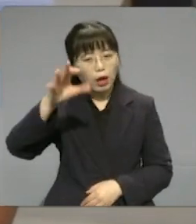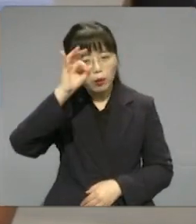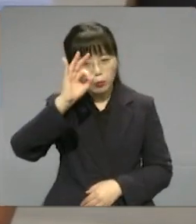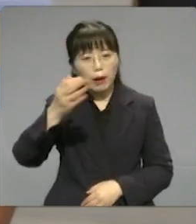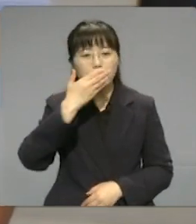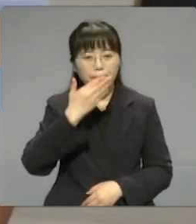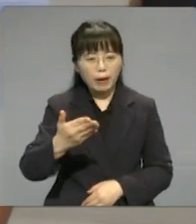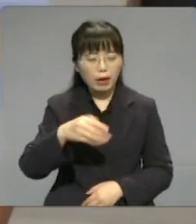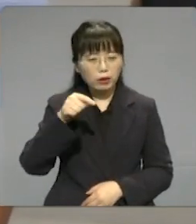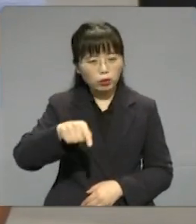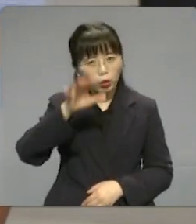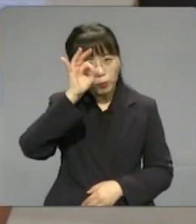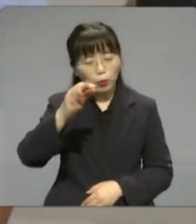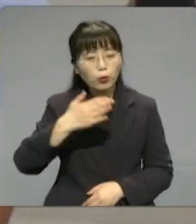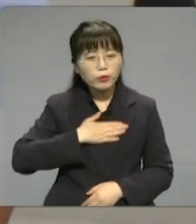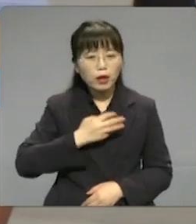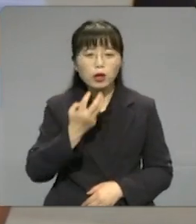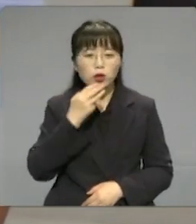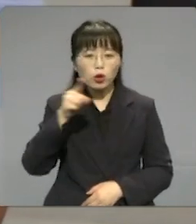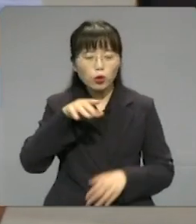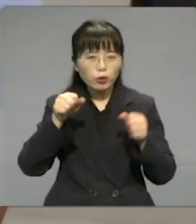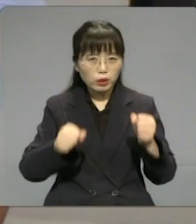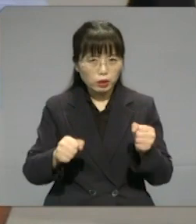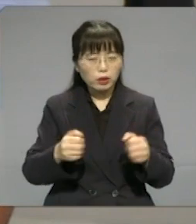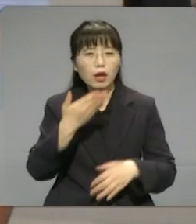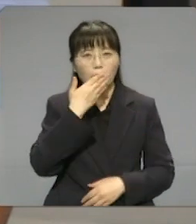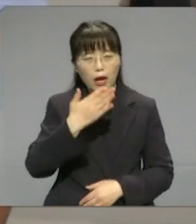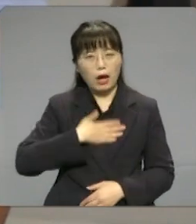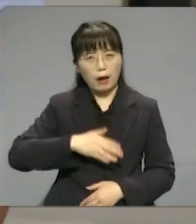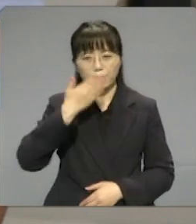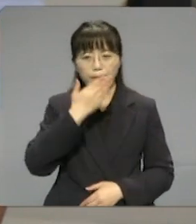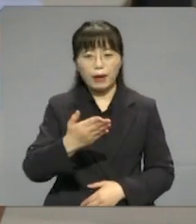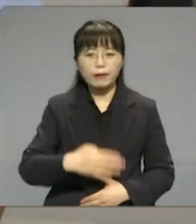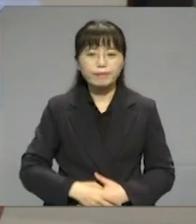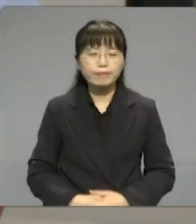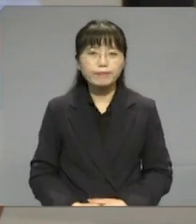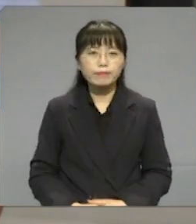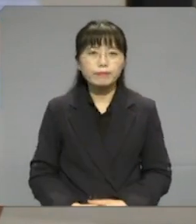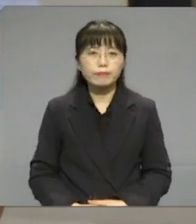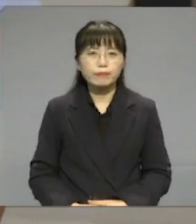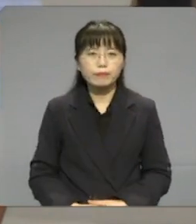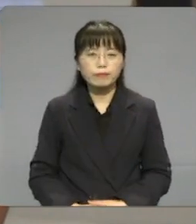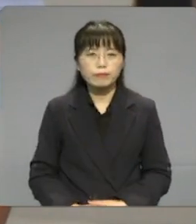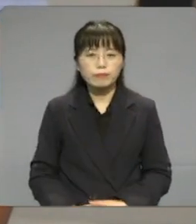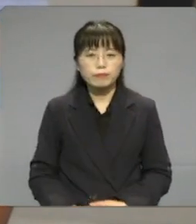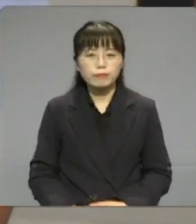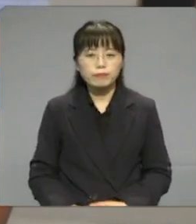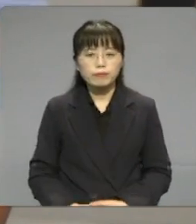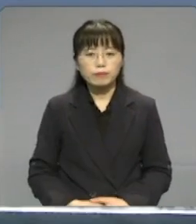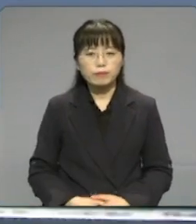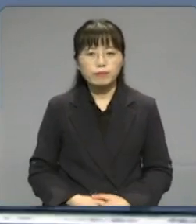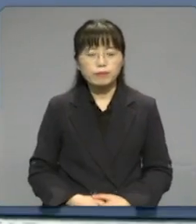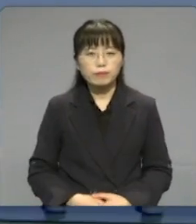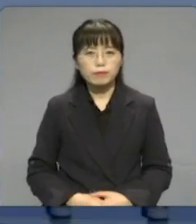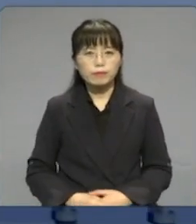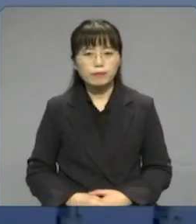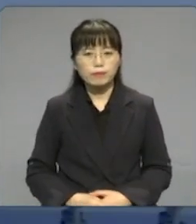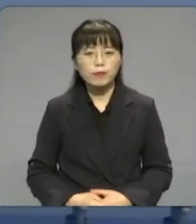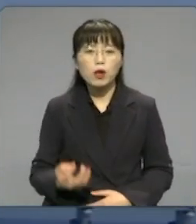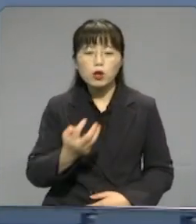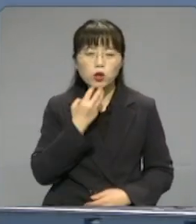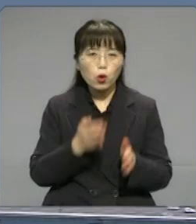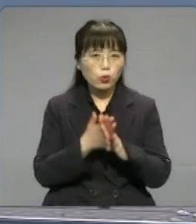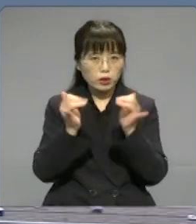I mean, anywhere you go in Seoul, you can pretty much see it. And you can kind of always tell where you are based off where that is.